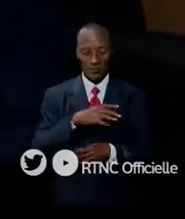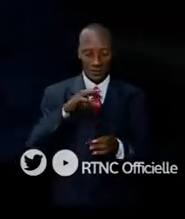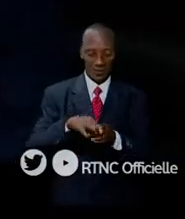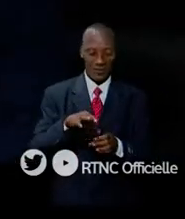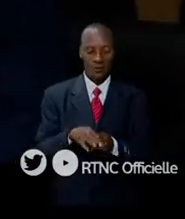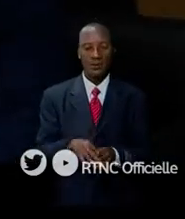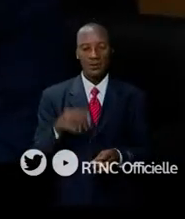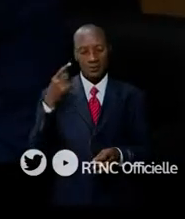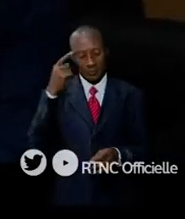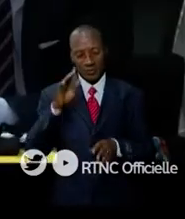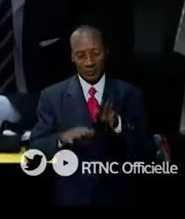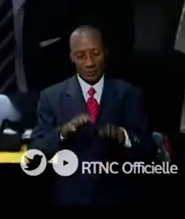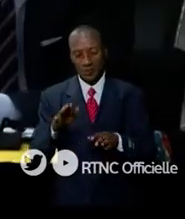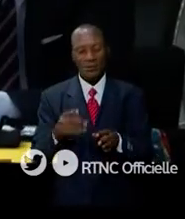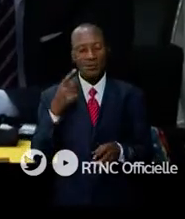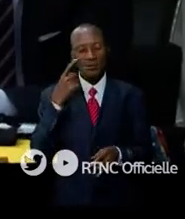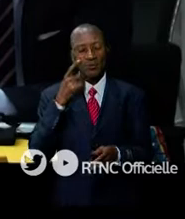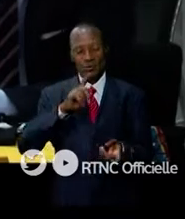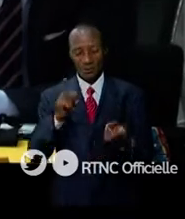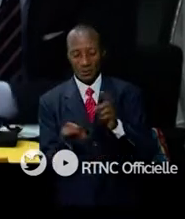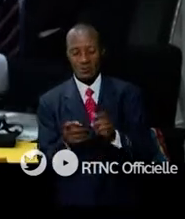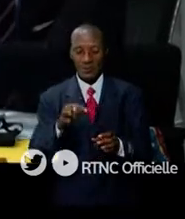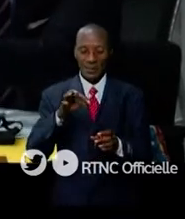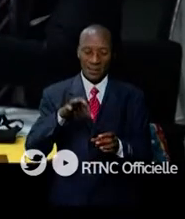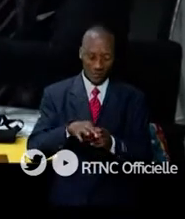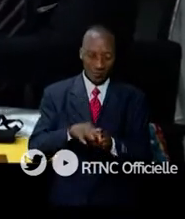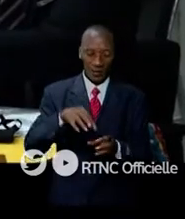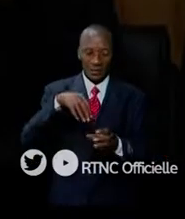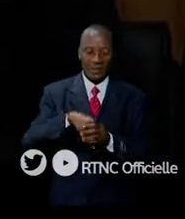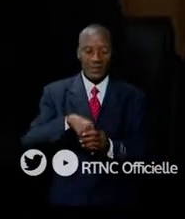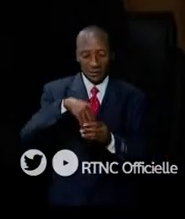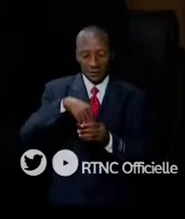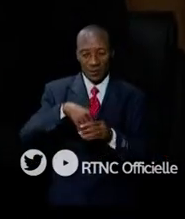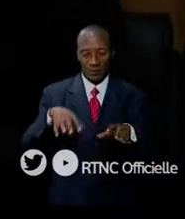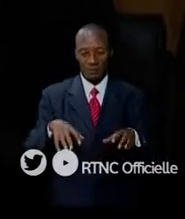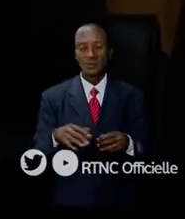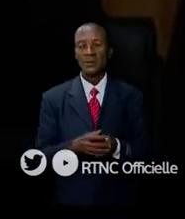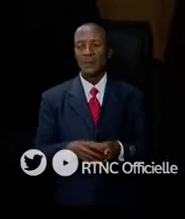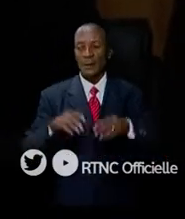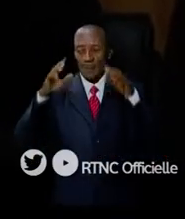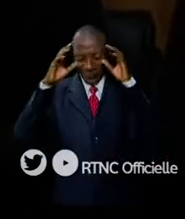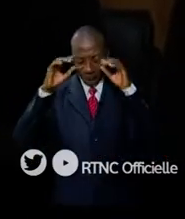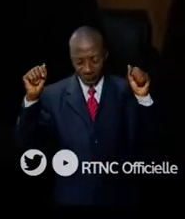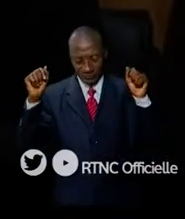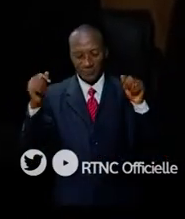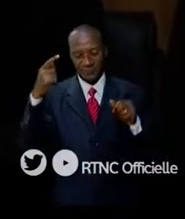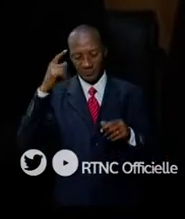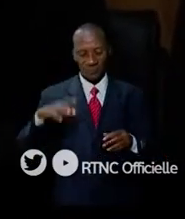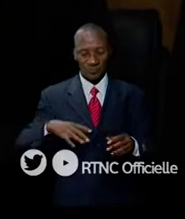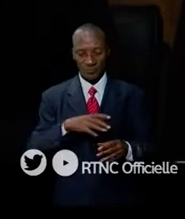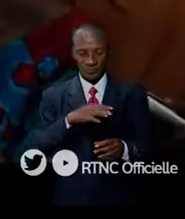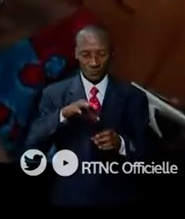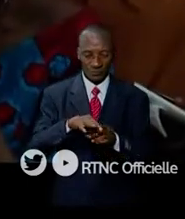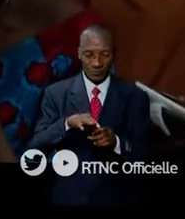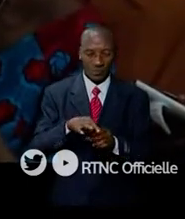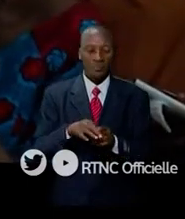leur plaidoyer sur les réformes électorales en République démocratique du Congo. Au président de la Commission électorale nationale indépendante, Corneille